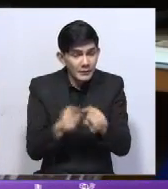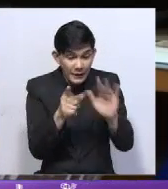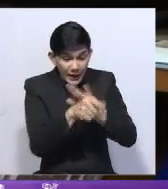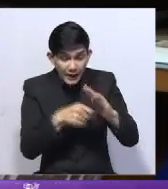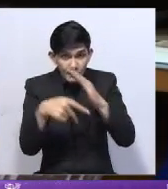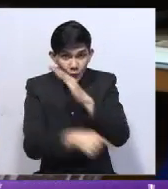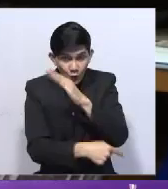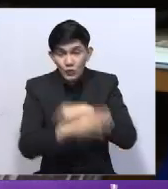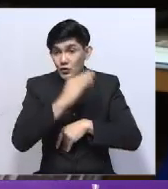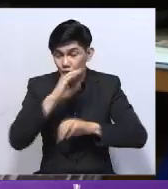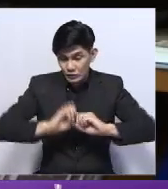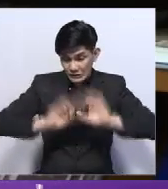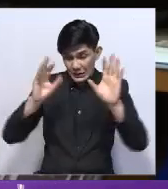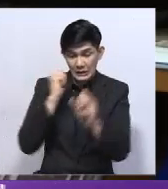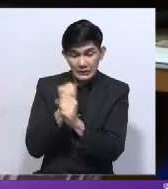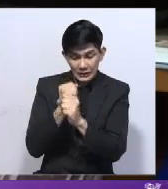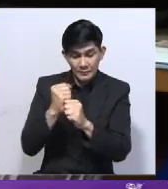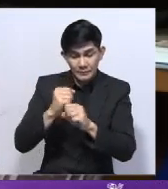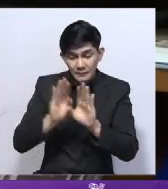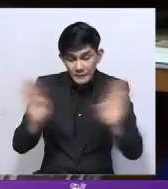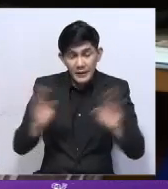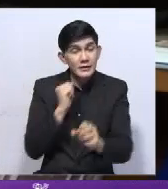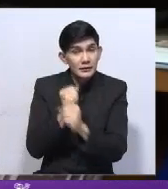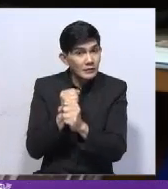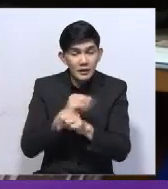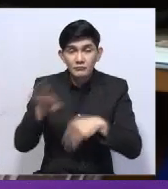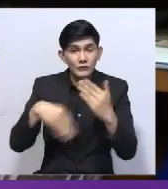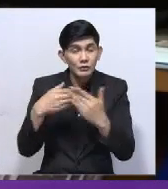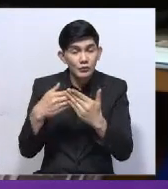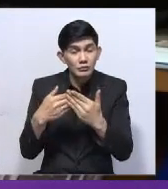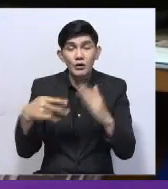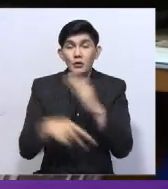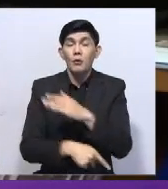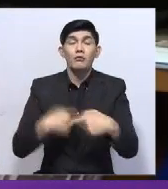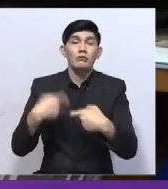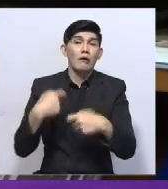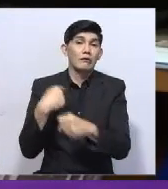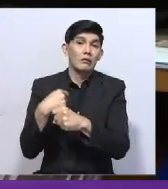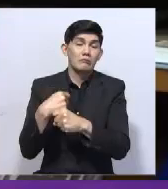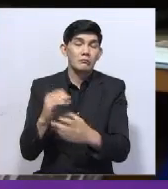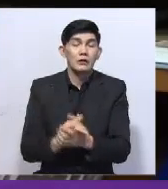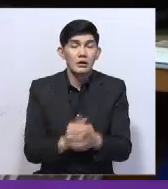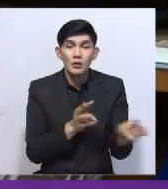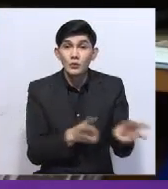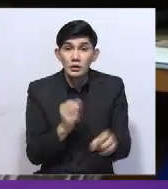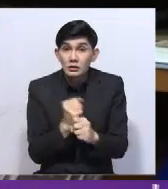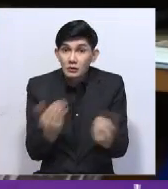ย่างให้มันสว่างขึ้นมาเปิดเผยขึ้นมาการโกงก็จะทำได้ยากยิ่งขึ้นครับอีกแนวท